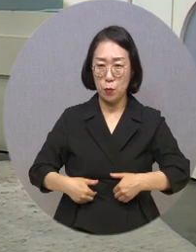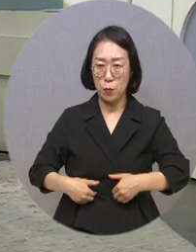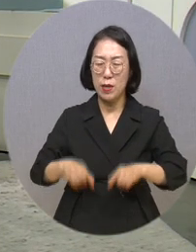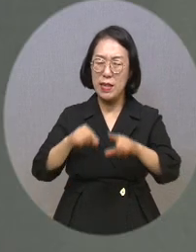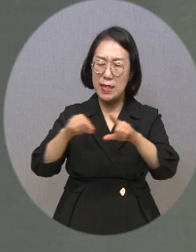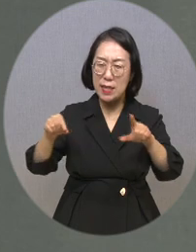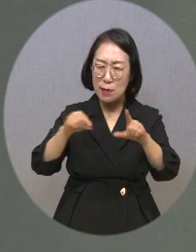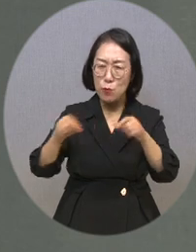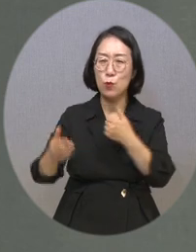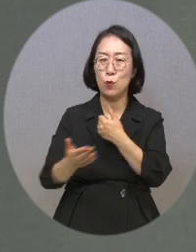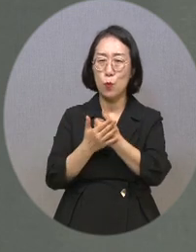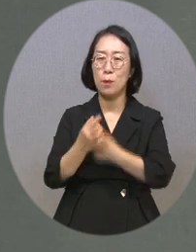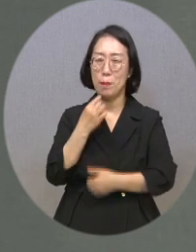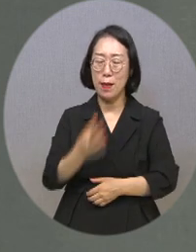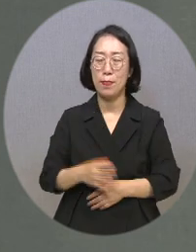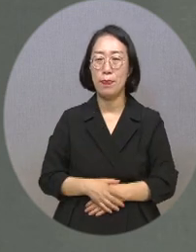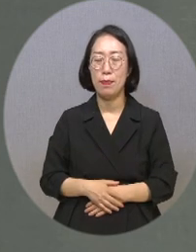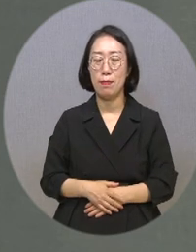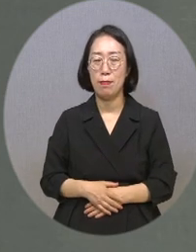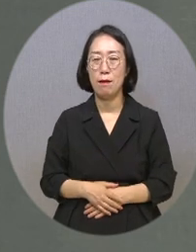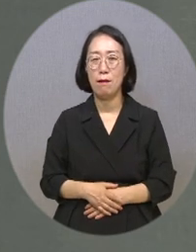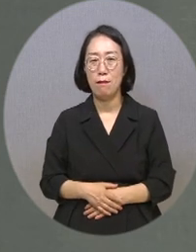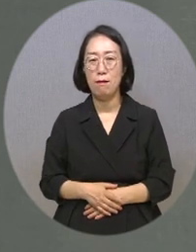있죠. 네. 근데 지금